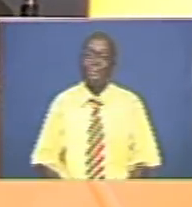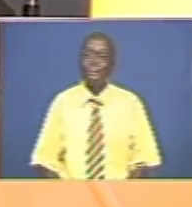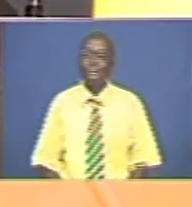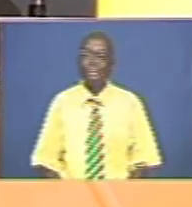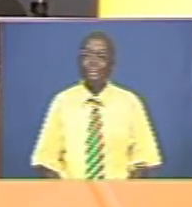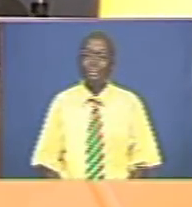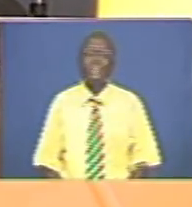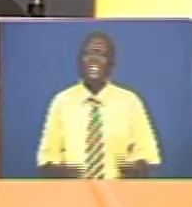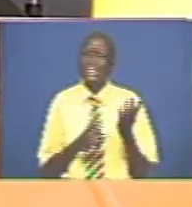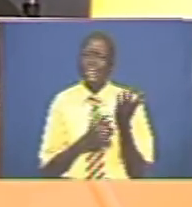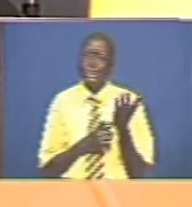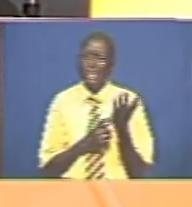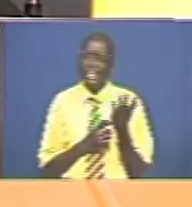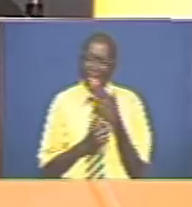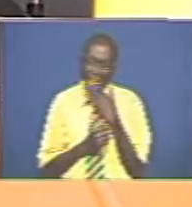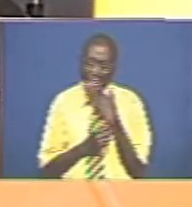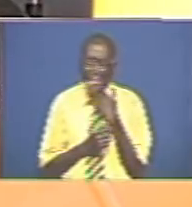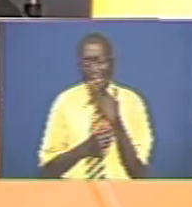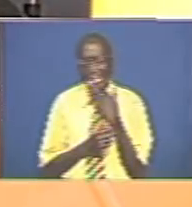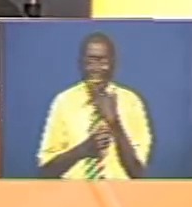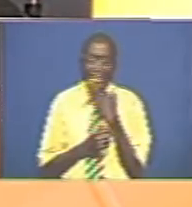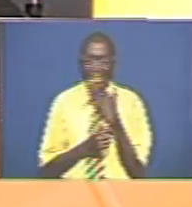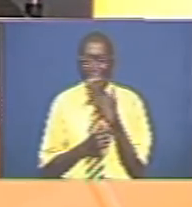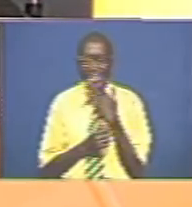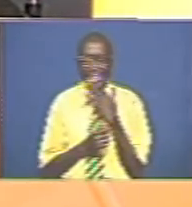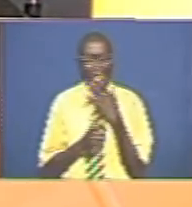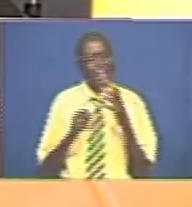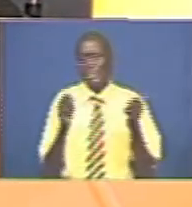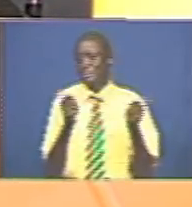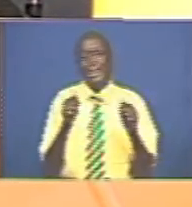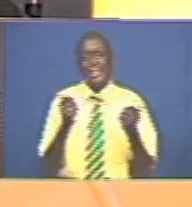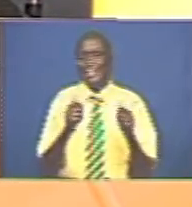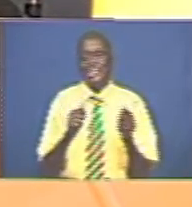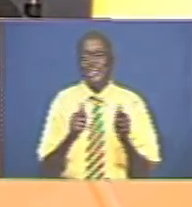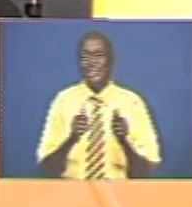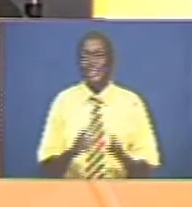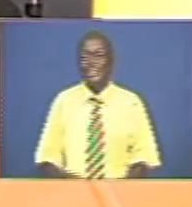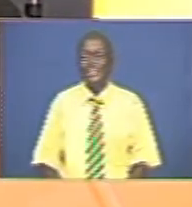ya Kiswahili? Ya Kiswahili. Bado hatujatunga ya